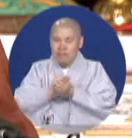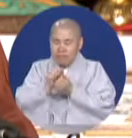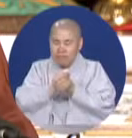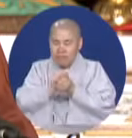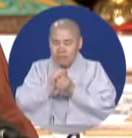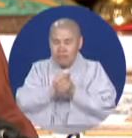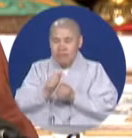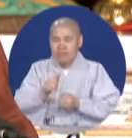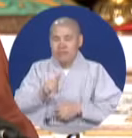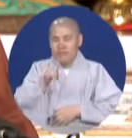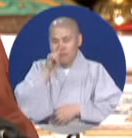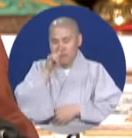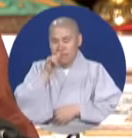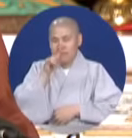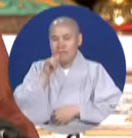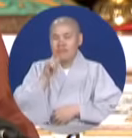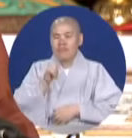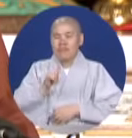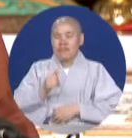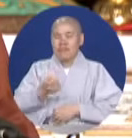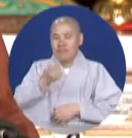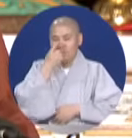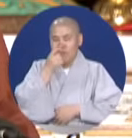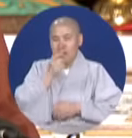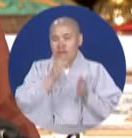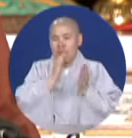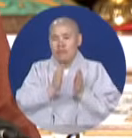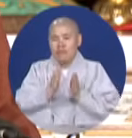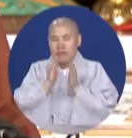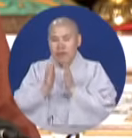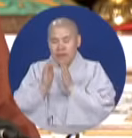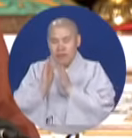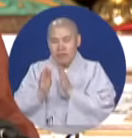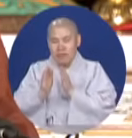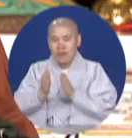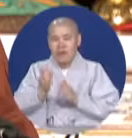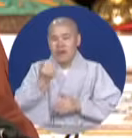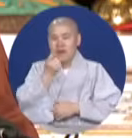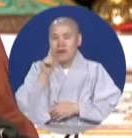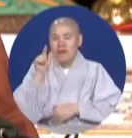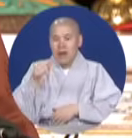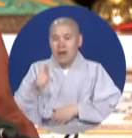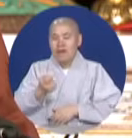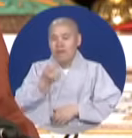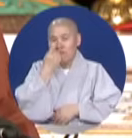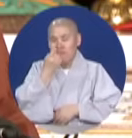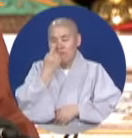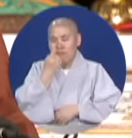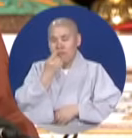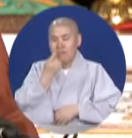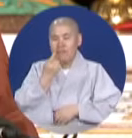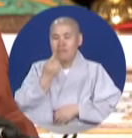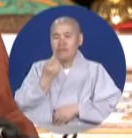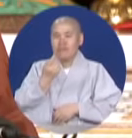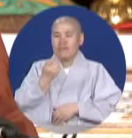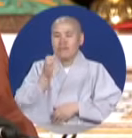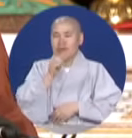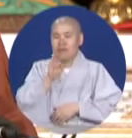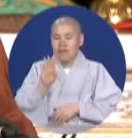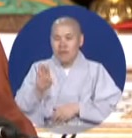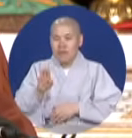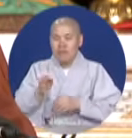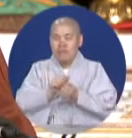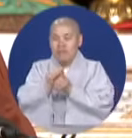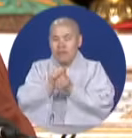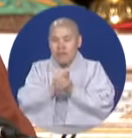닦음이 있는데, 그 배우는 과정을 학업이라고 그러고 닦는 과정을